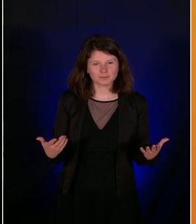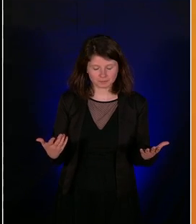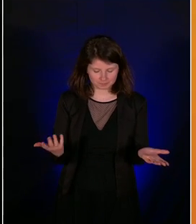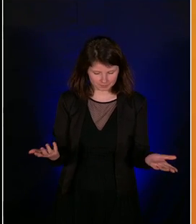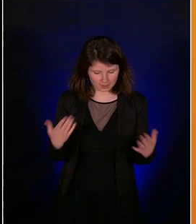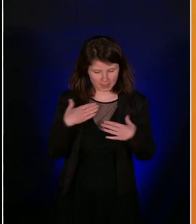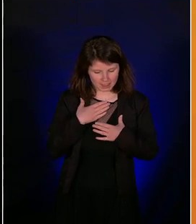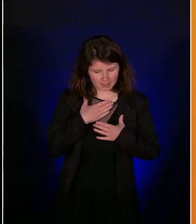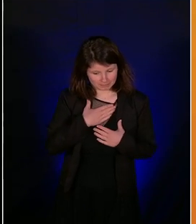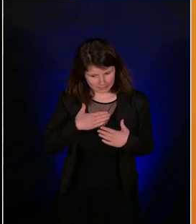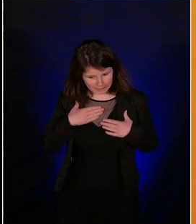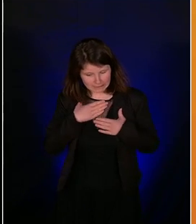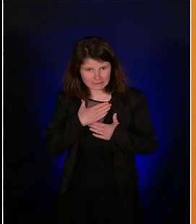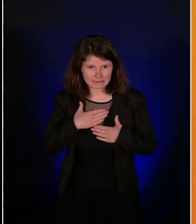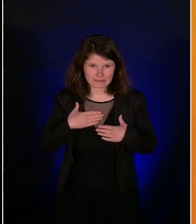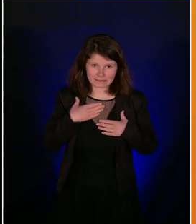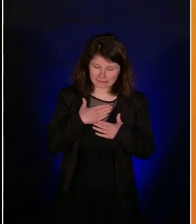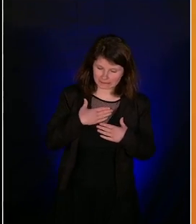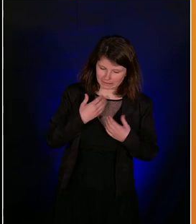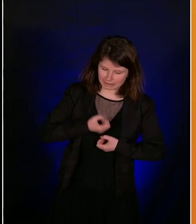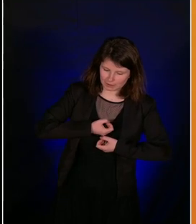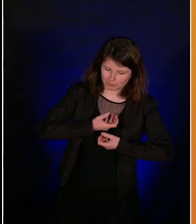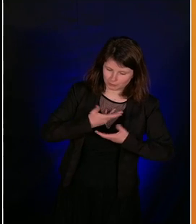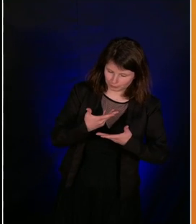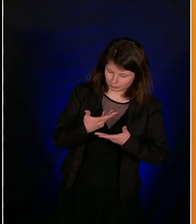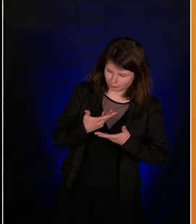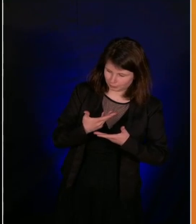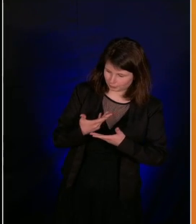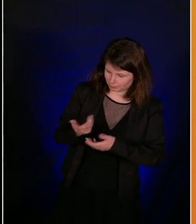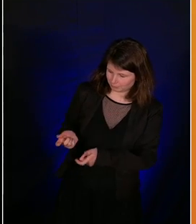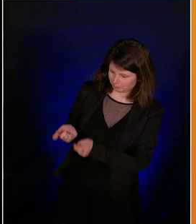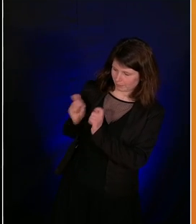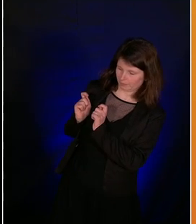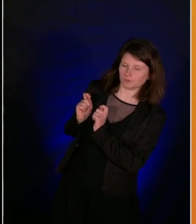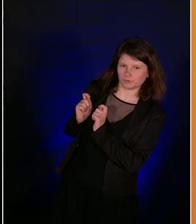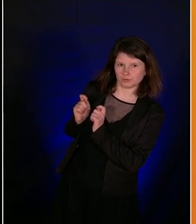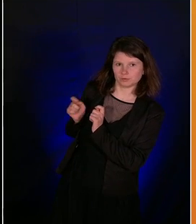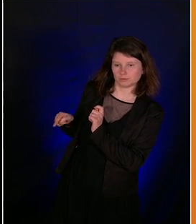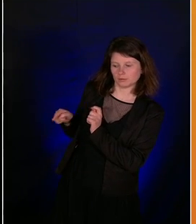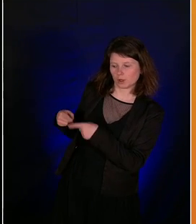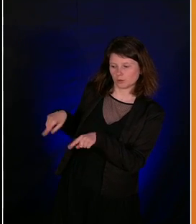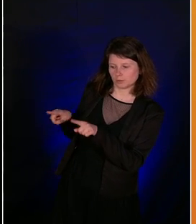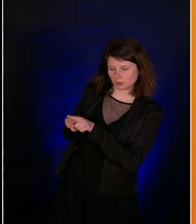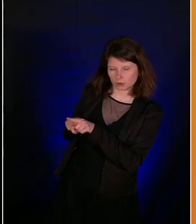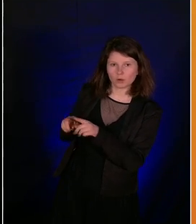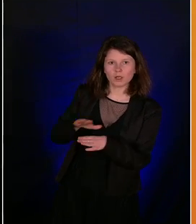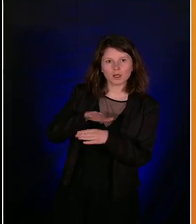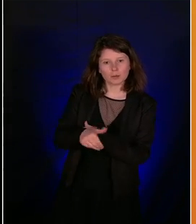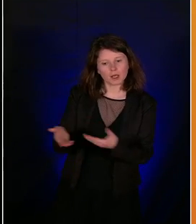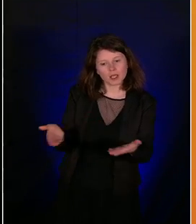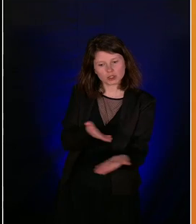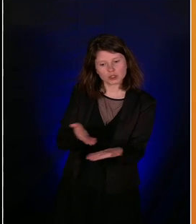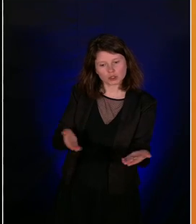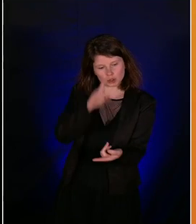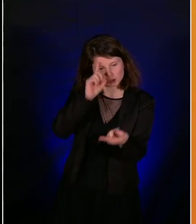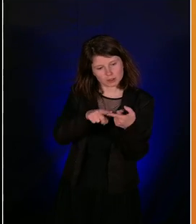charge de m'exprimer au nom de la commission s'il vous plaît avant que les échanges s'engage sur la séquence de défendre des